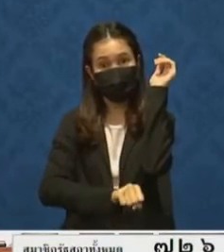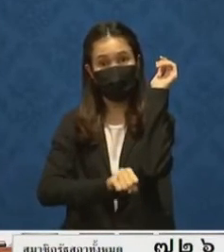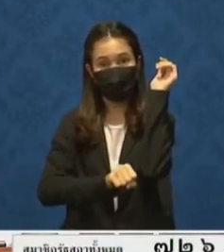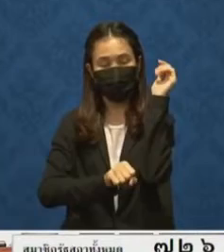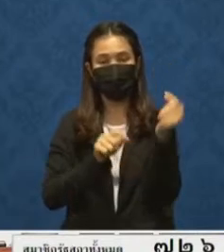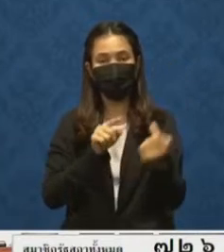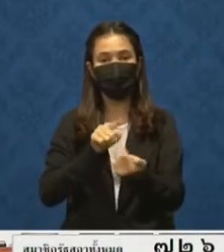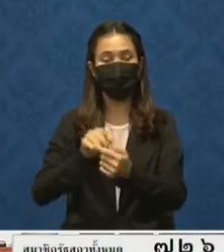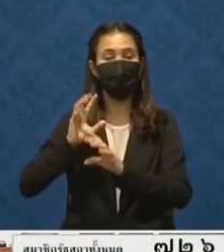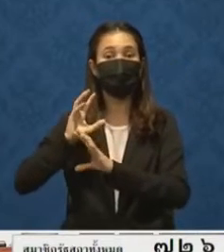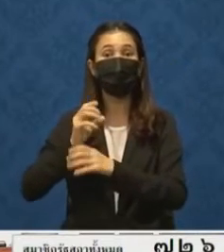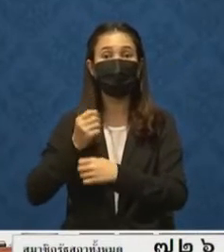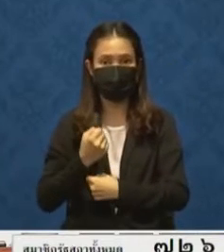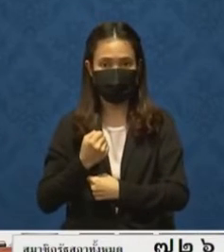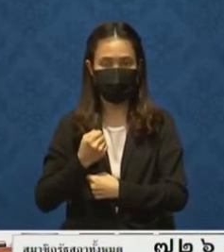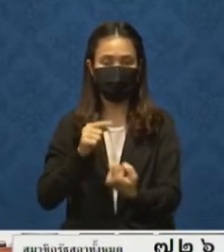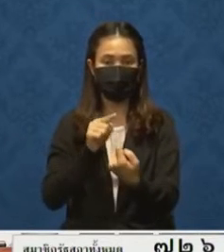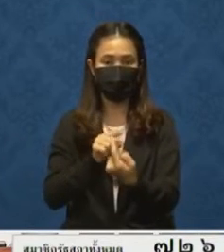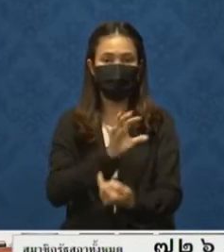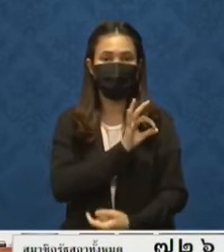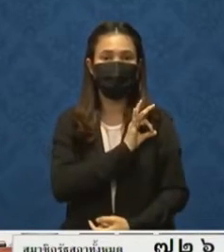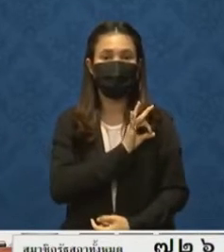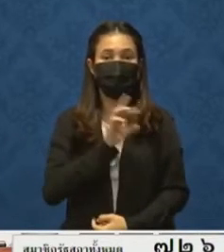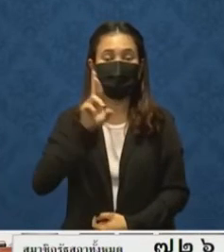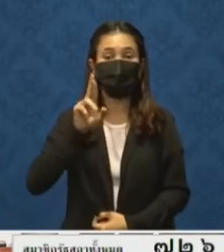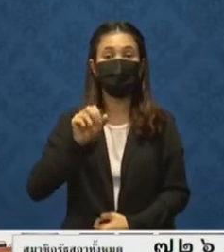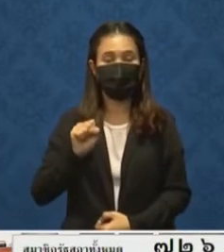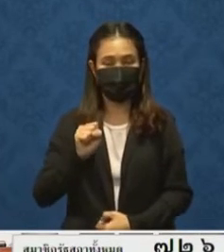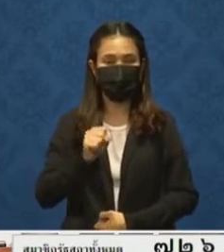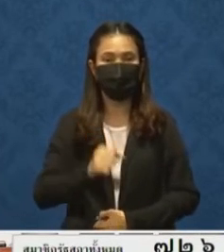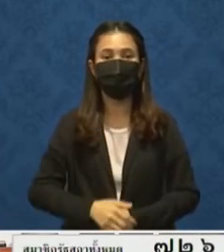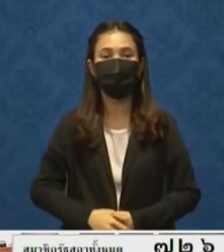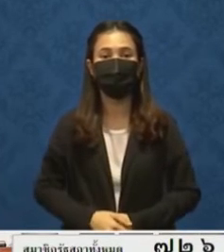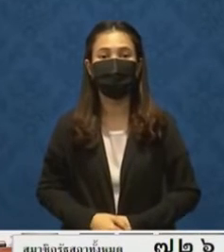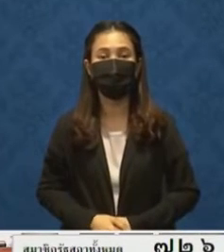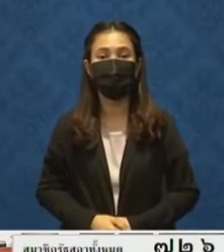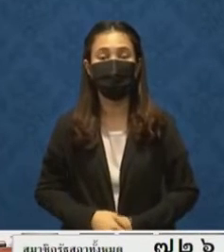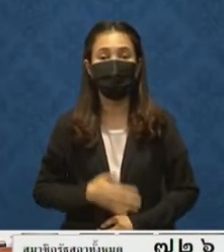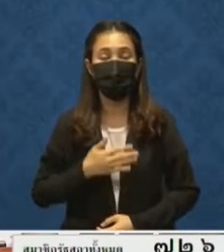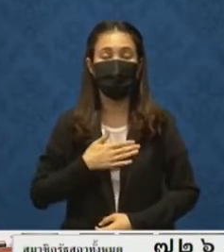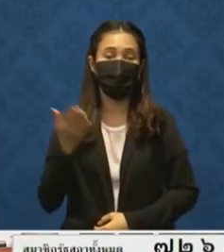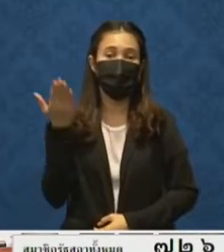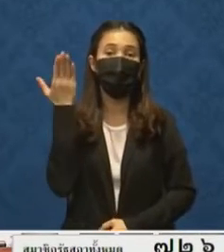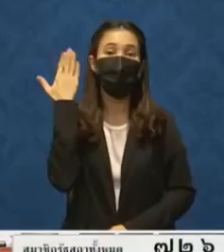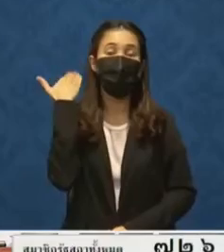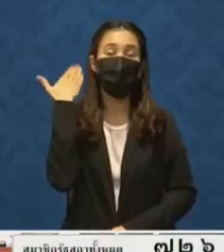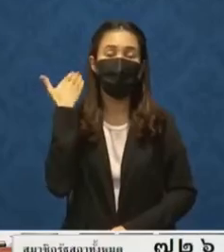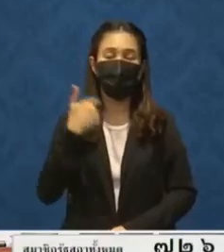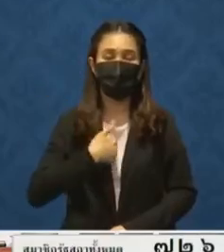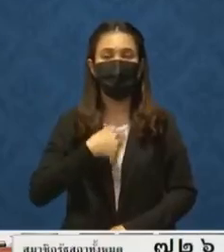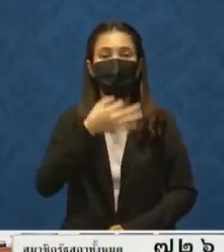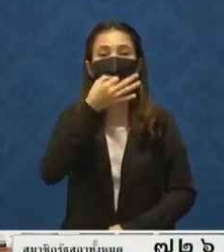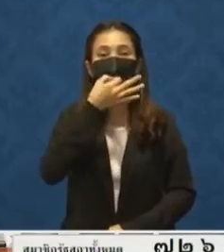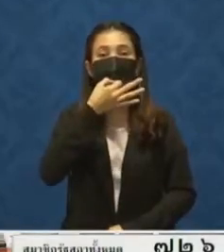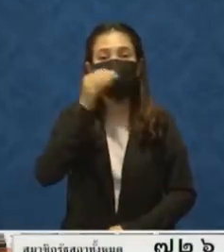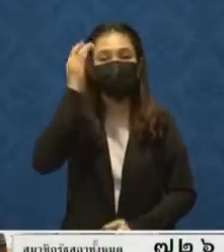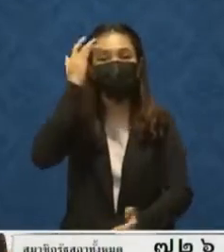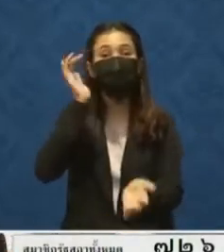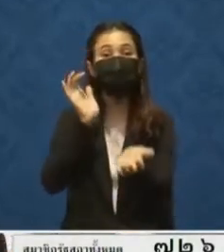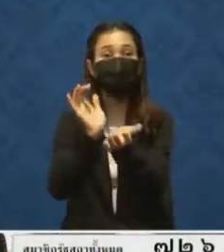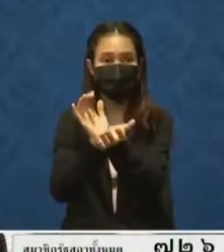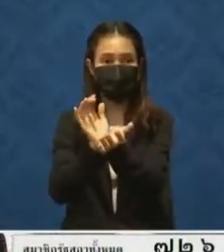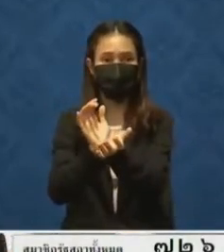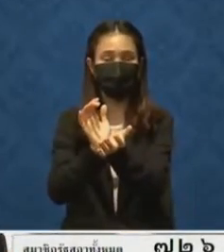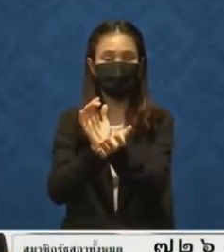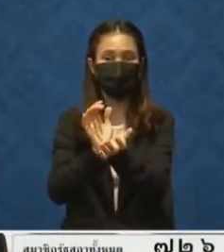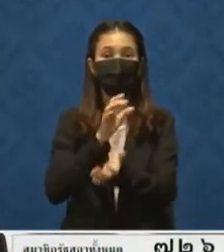พักประชาติปัด ในหนามของสมาชิรัภาตัผมเองเป็นเดิมก็เป็ัครบอาชีพธรรวจแล้ใ